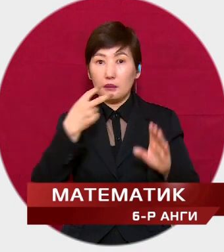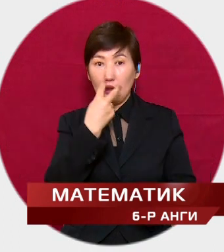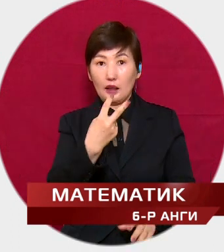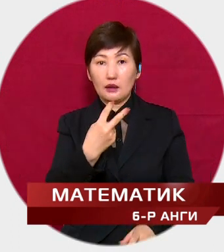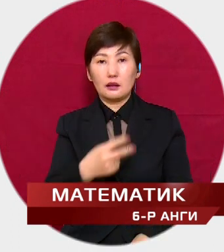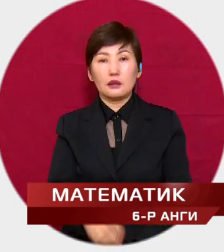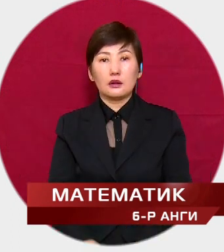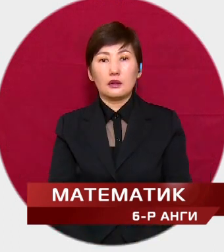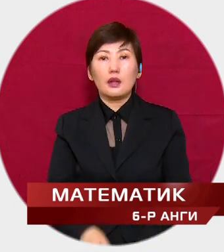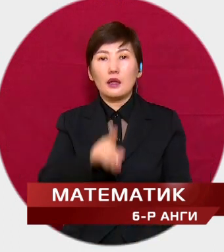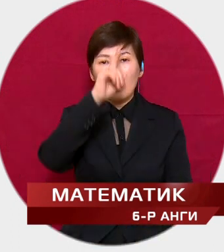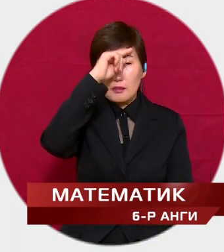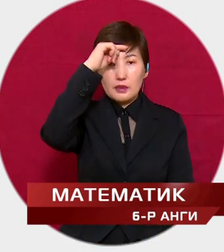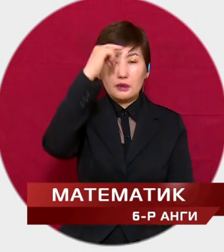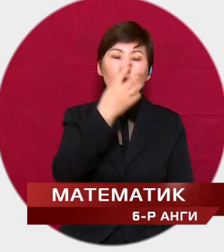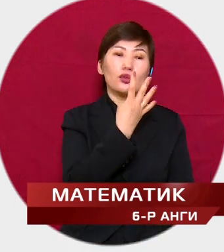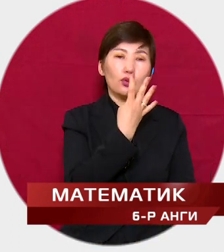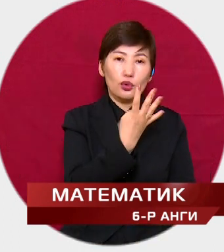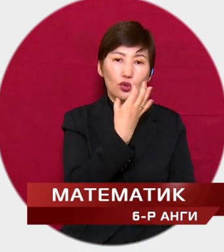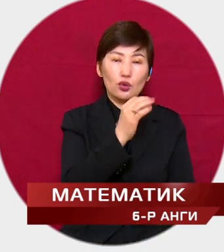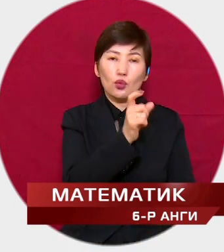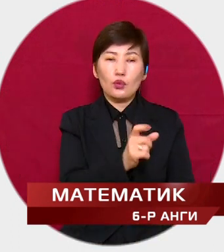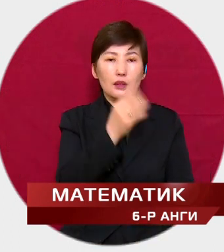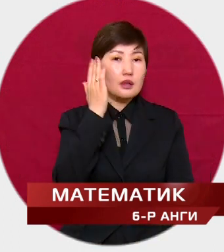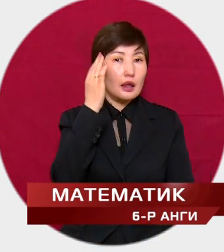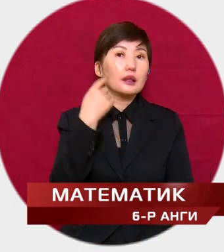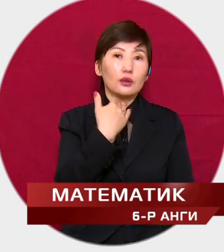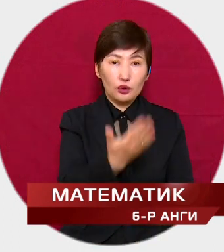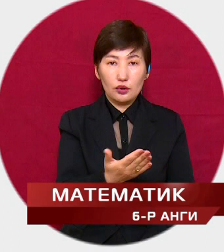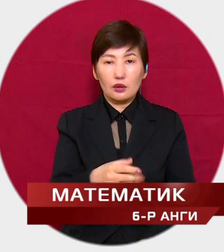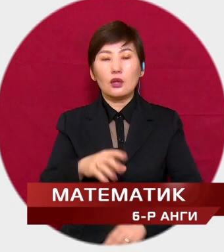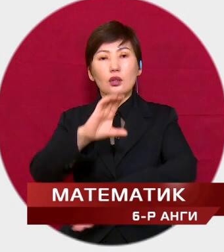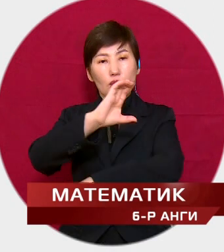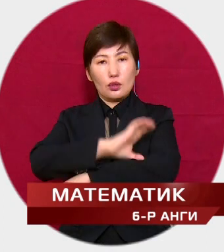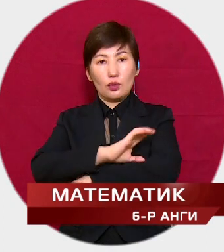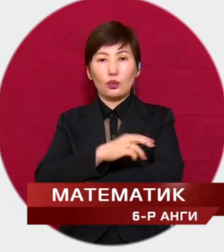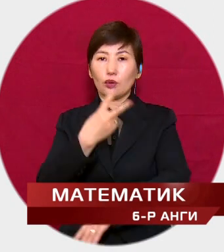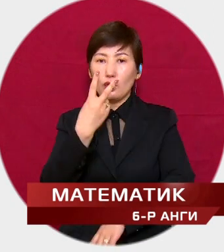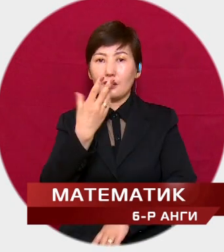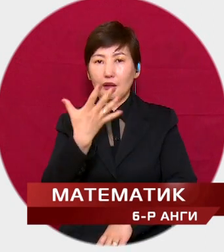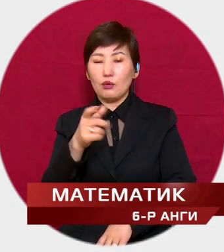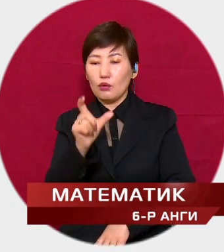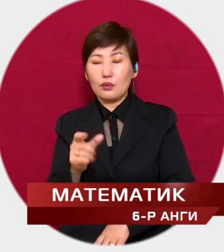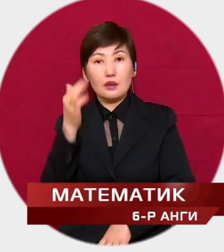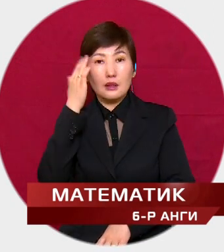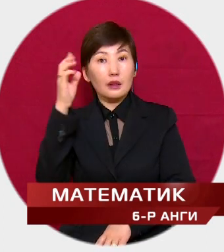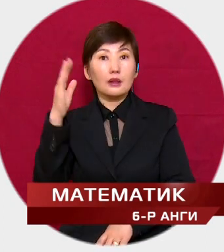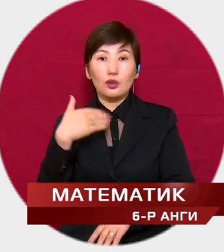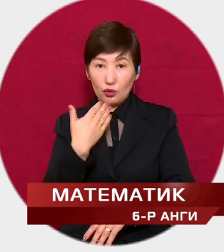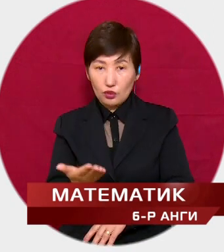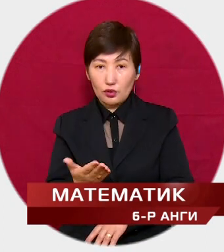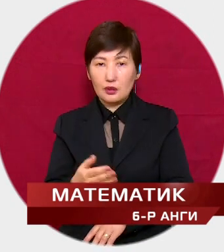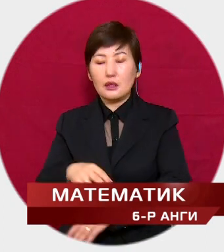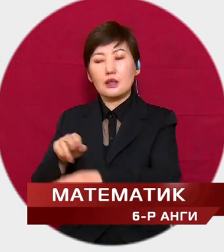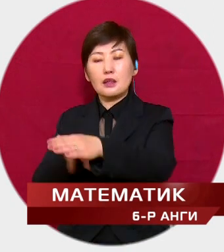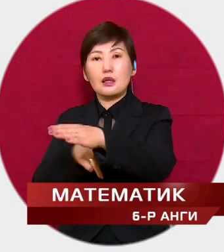бол за эмнэлэг дээр бол 40 хүн санал өгсөн байна. За сургуульд болохоор за 25 хүн санал өгсөн гэж харагдаж байна. За